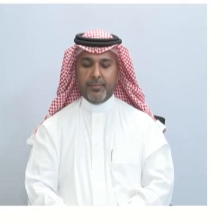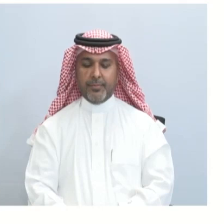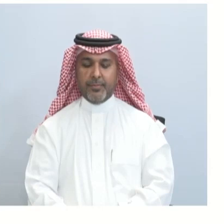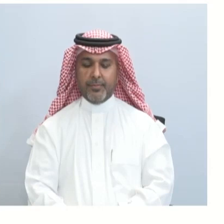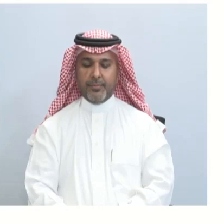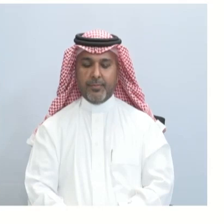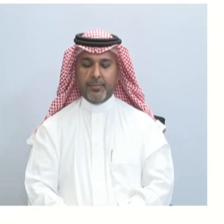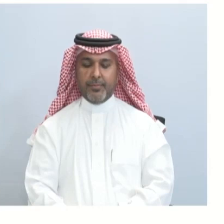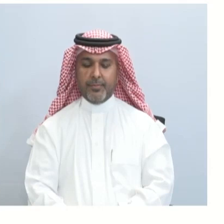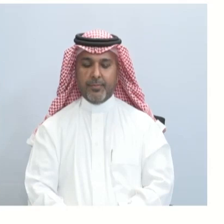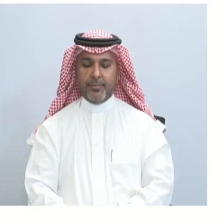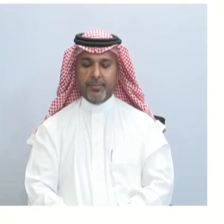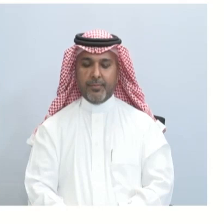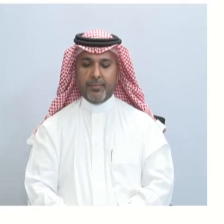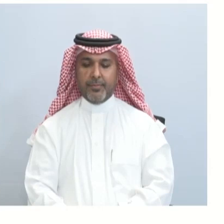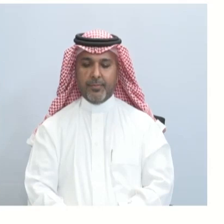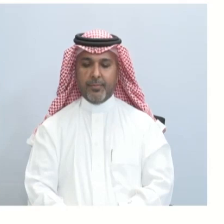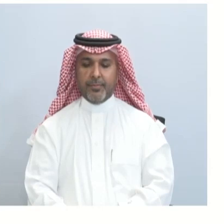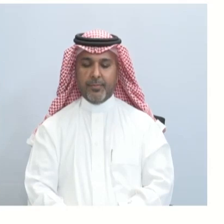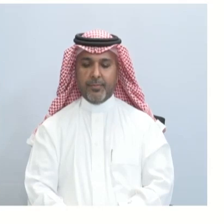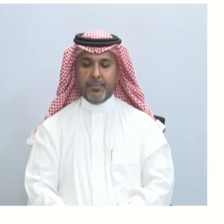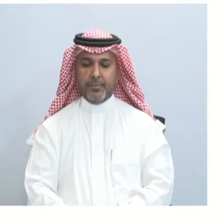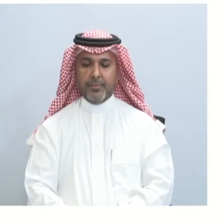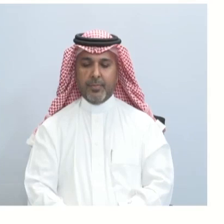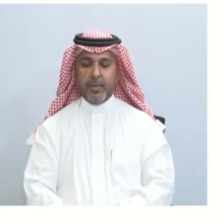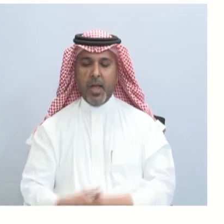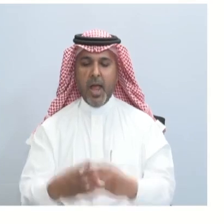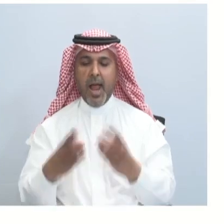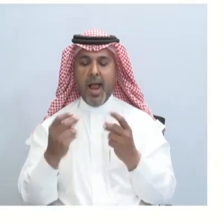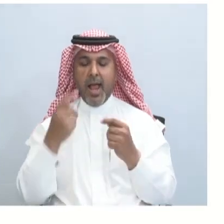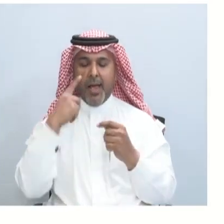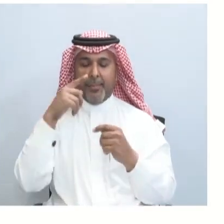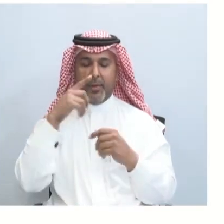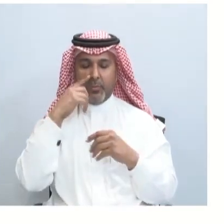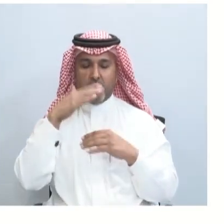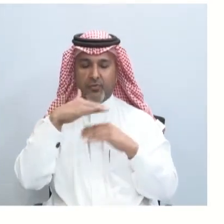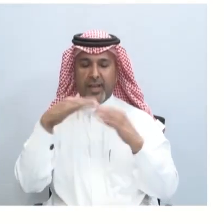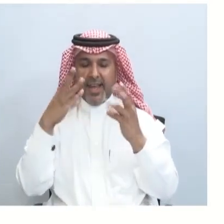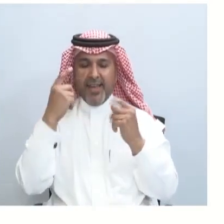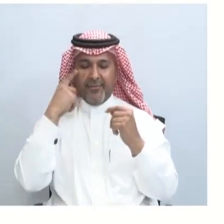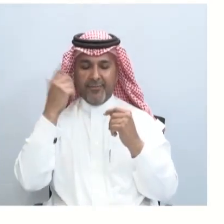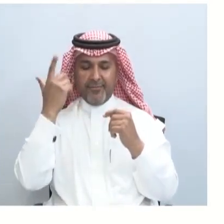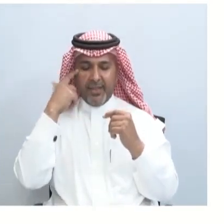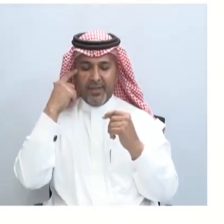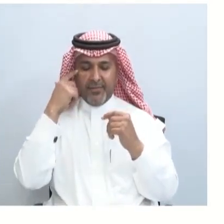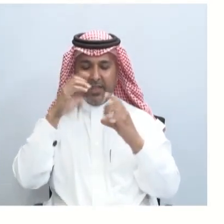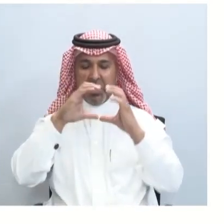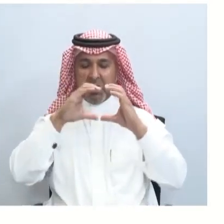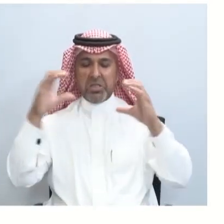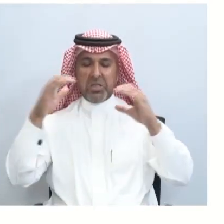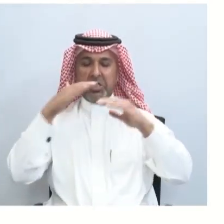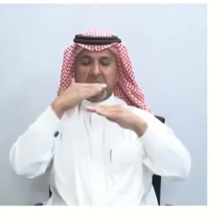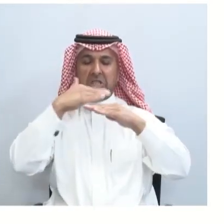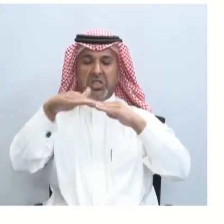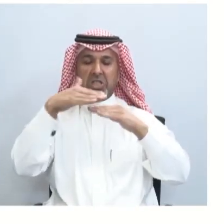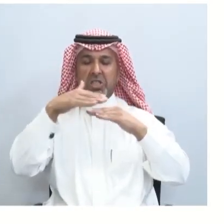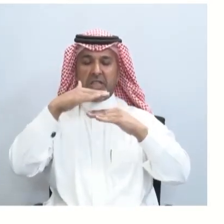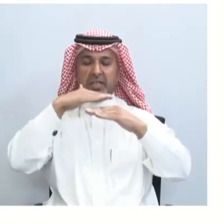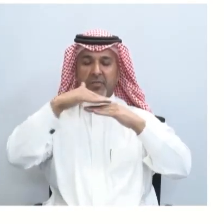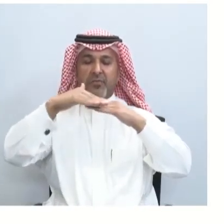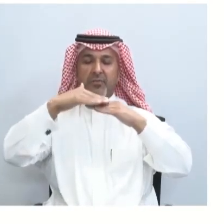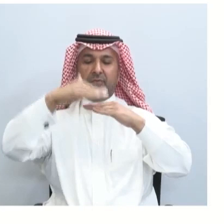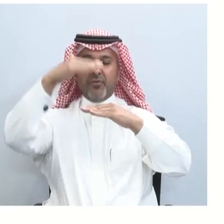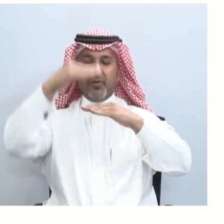الشكل في السؤال سبعه نريد ان نحسب مساحه هذا الشكل هذا الشكل نستطيع ان نجزه الى شكلين